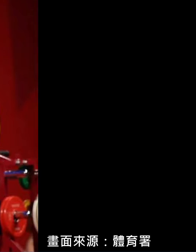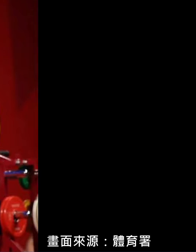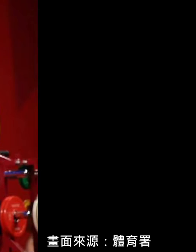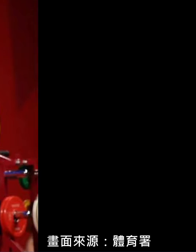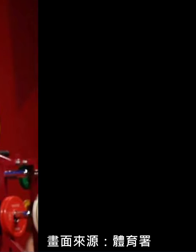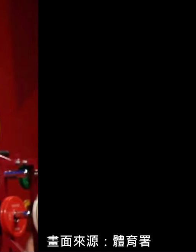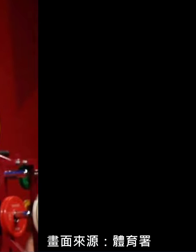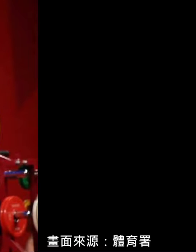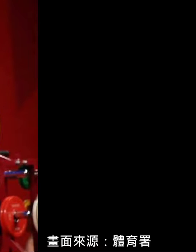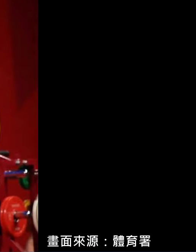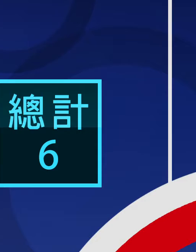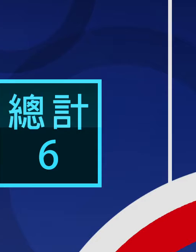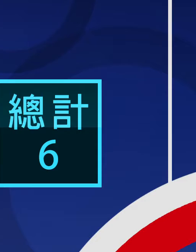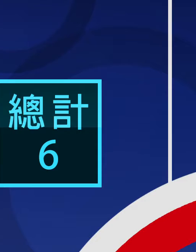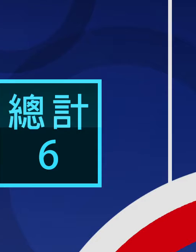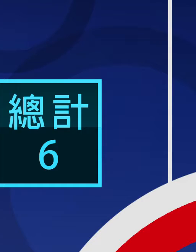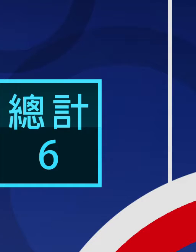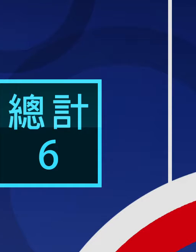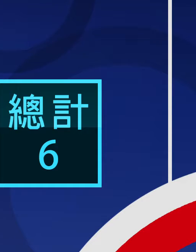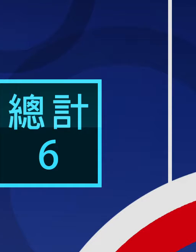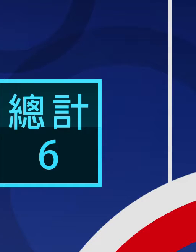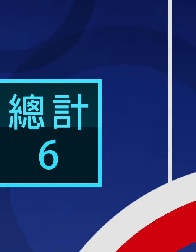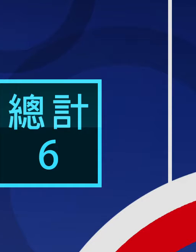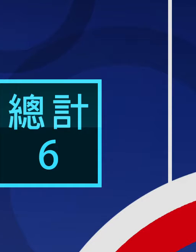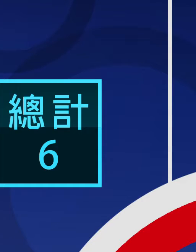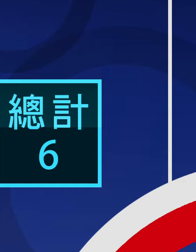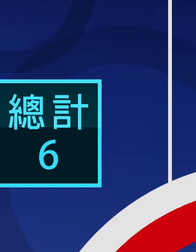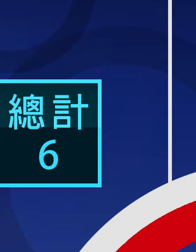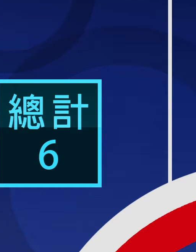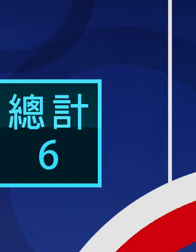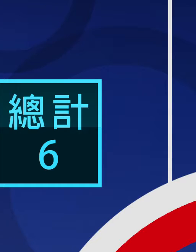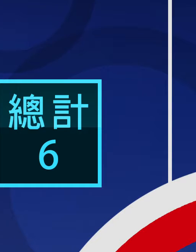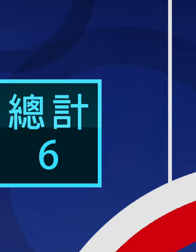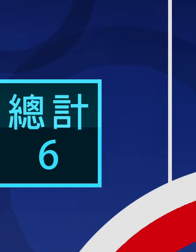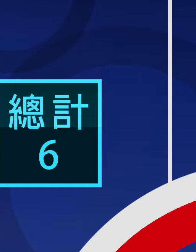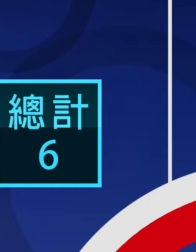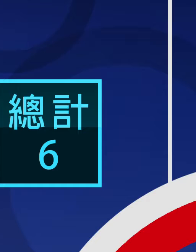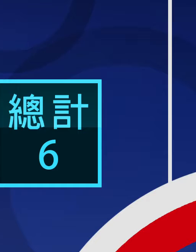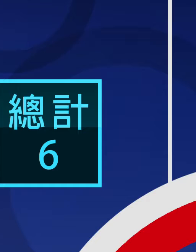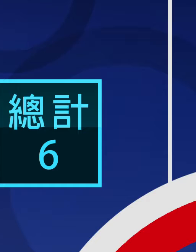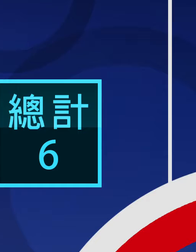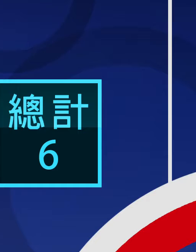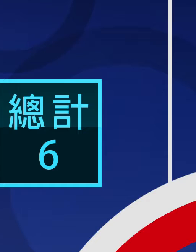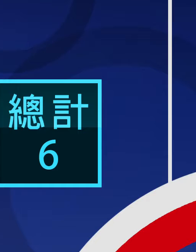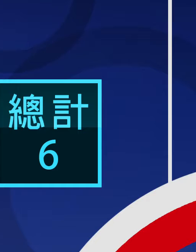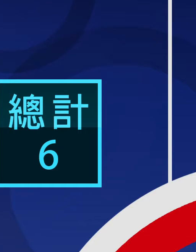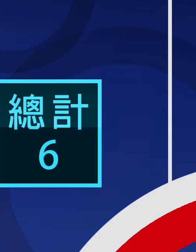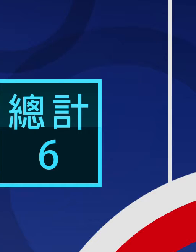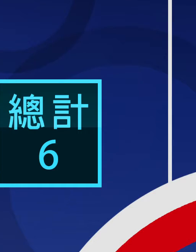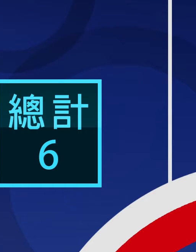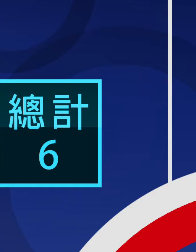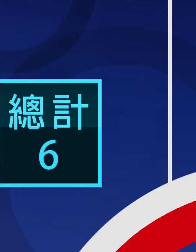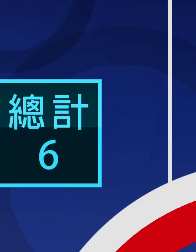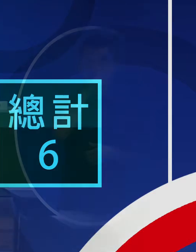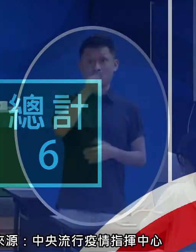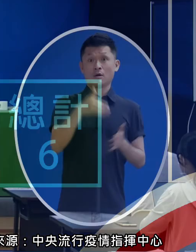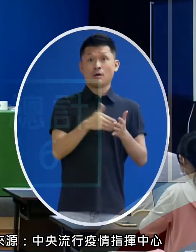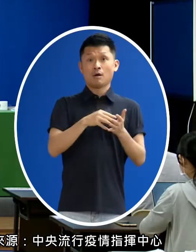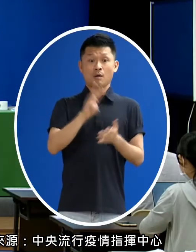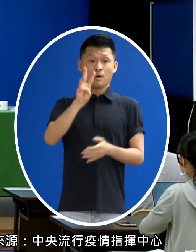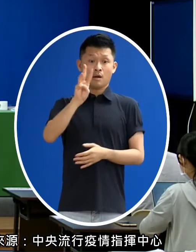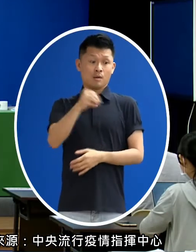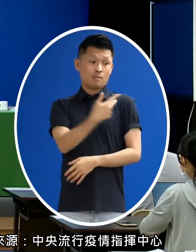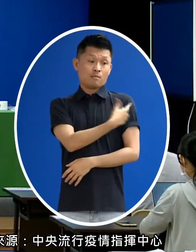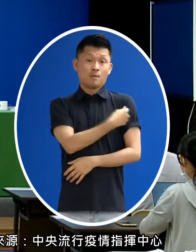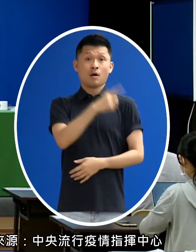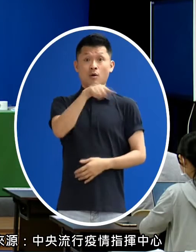最多奖牌的纪录。目前中华代表队累积一金二银三铜的成绩，排名第15。再